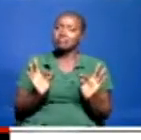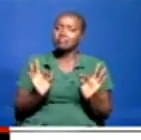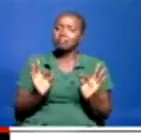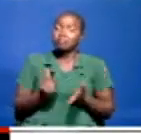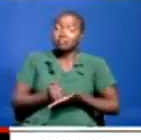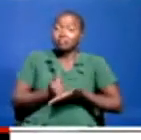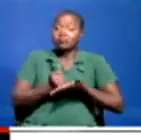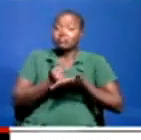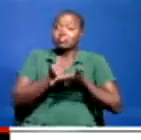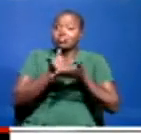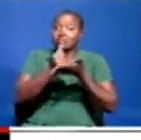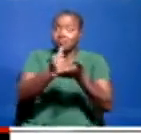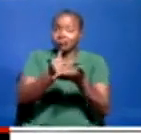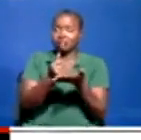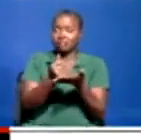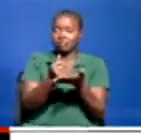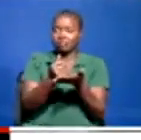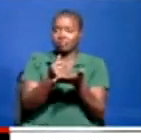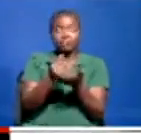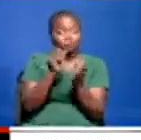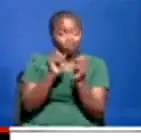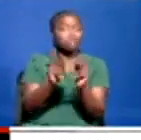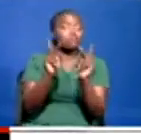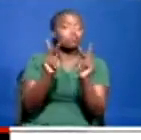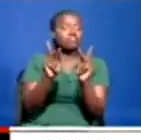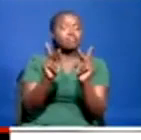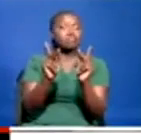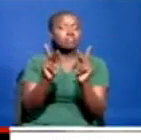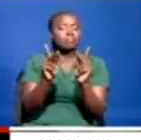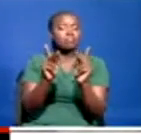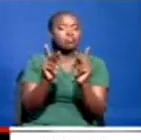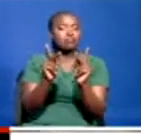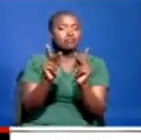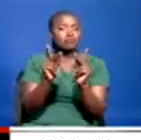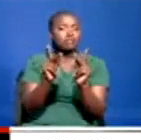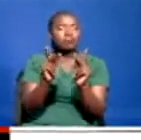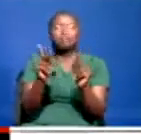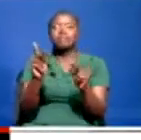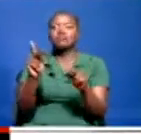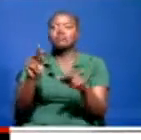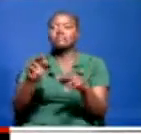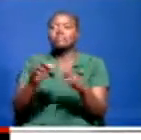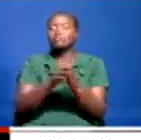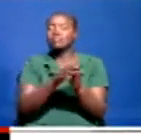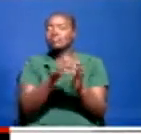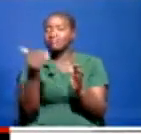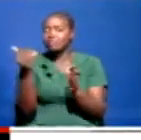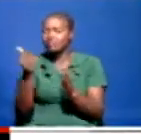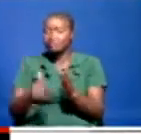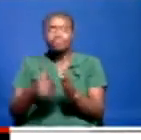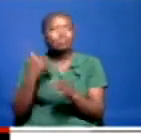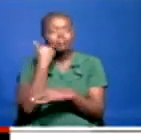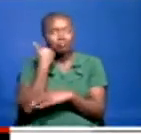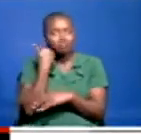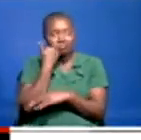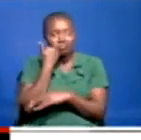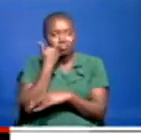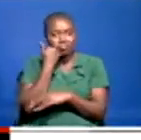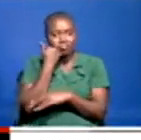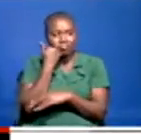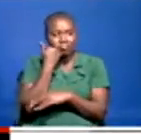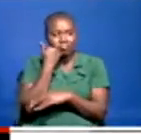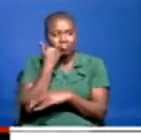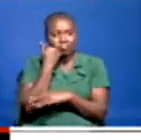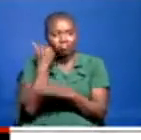tutawasaidia. Sawa sawa. Kwa upande ile ya ugonjwa, mlete mpango